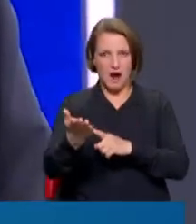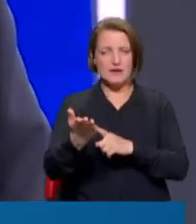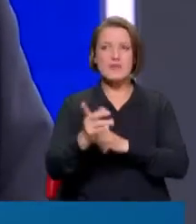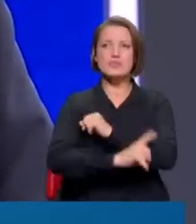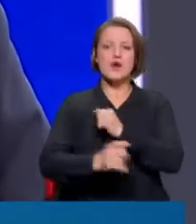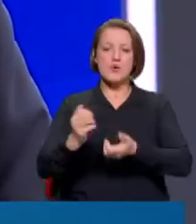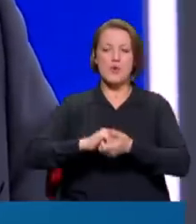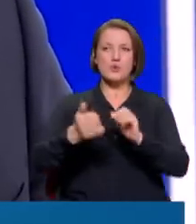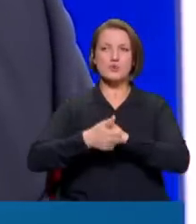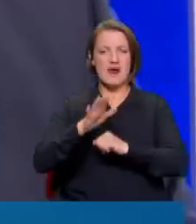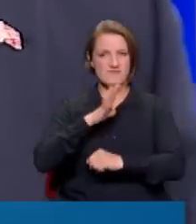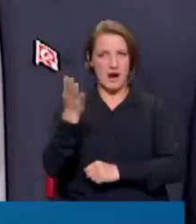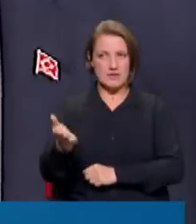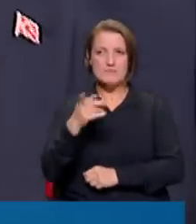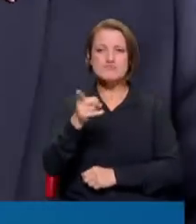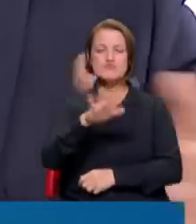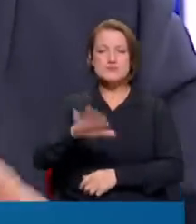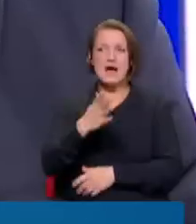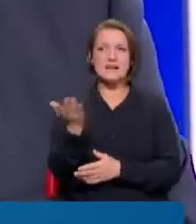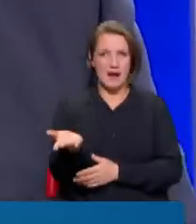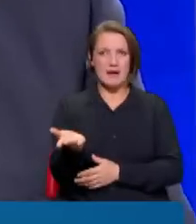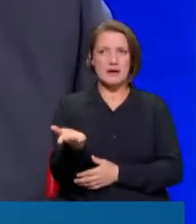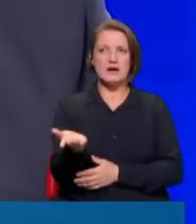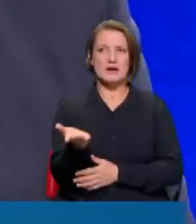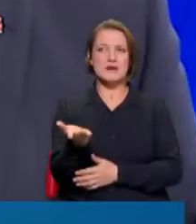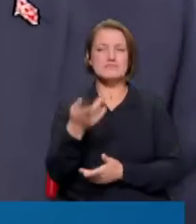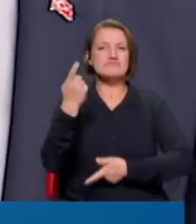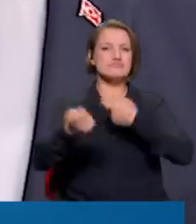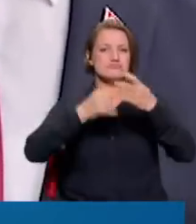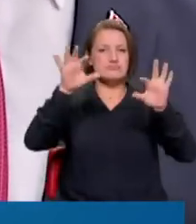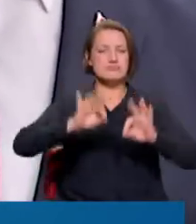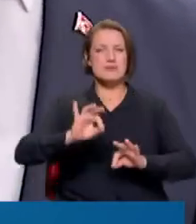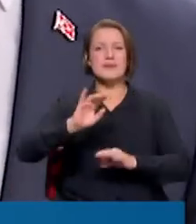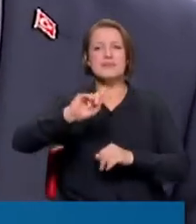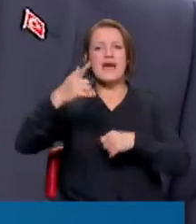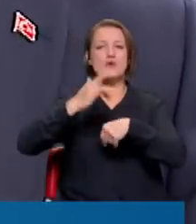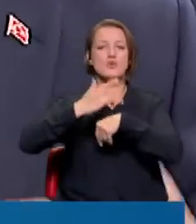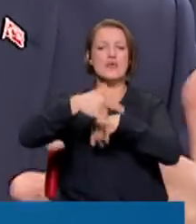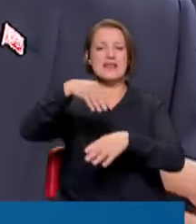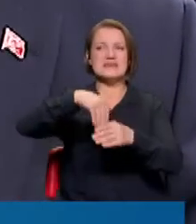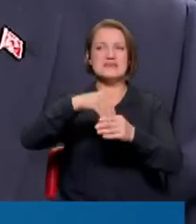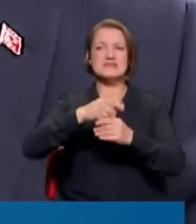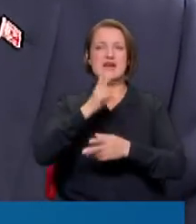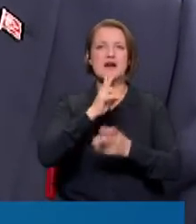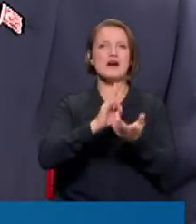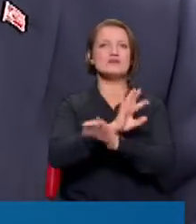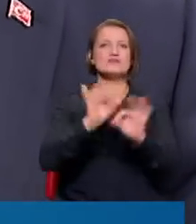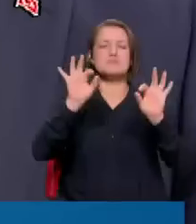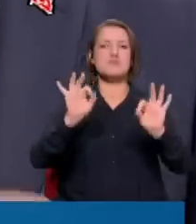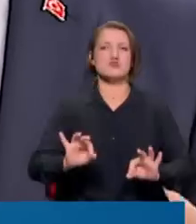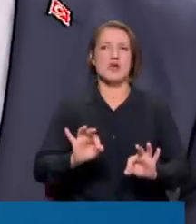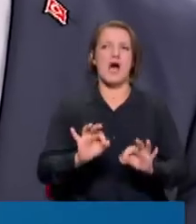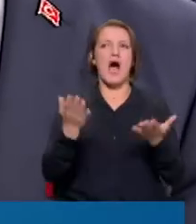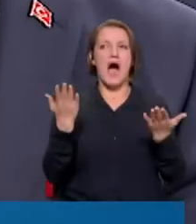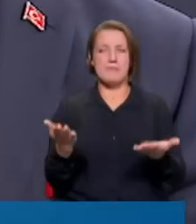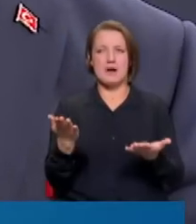örgütü türevi örgütler var Bunları da harekete geçirerek İran'ın ve diğer ülkelerin içinde bir istikrarsızlık yaratacaklar